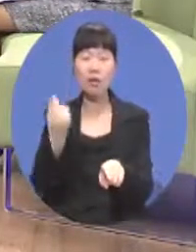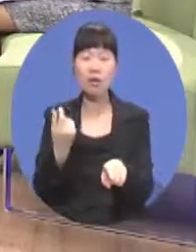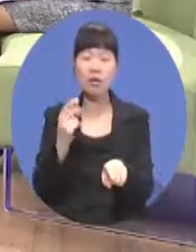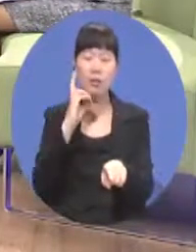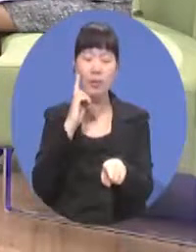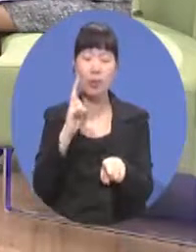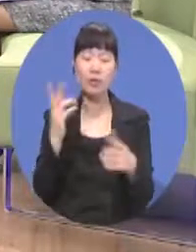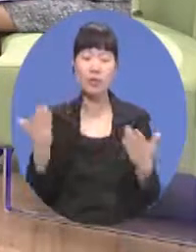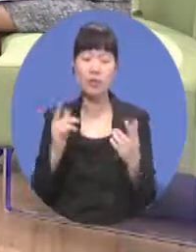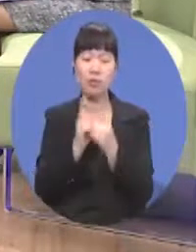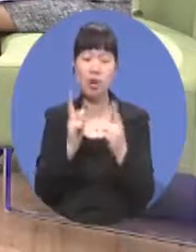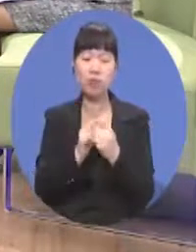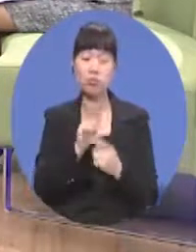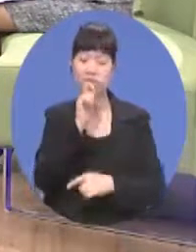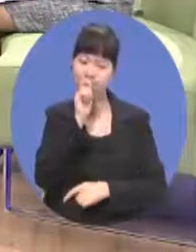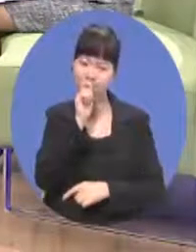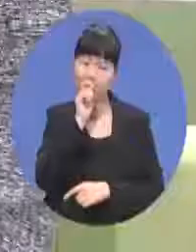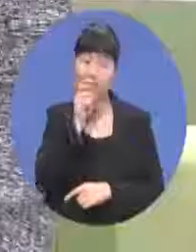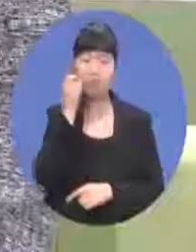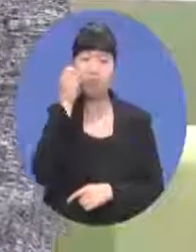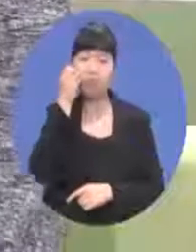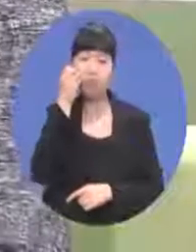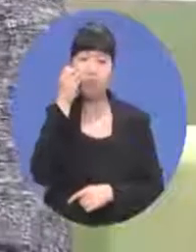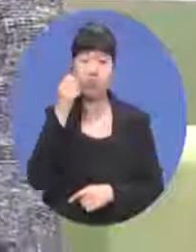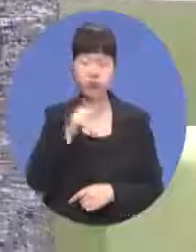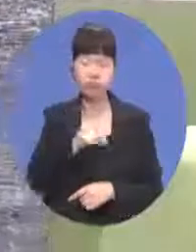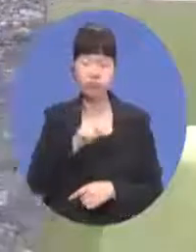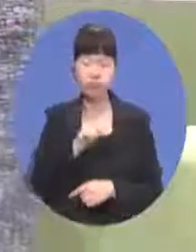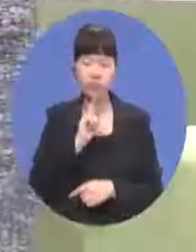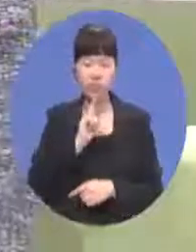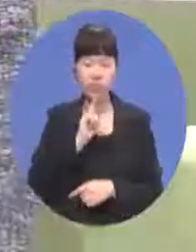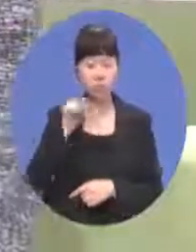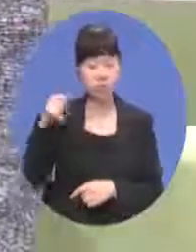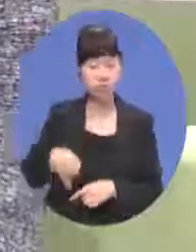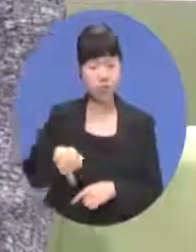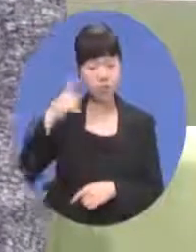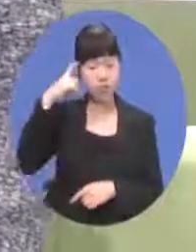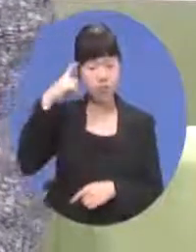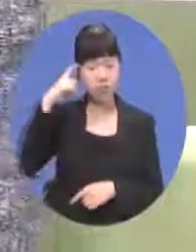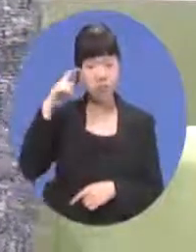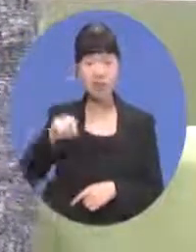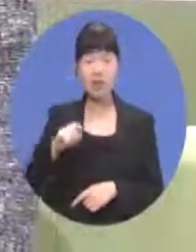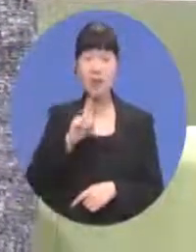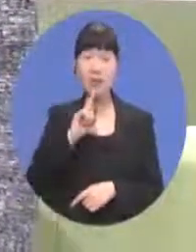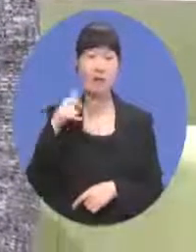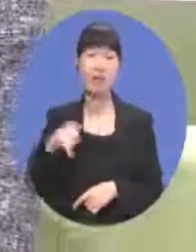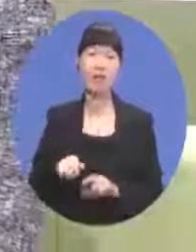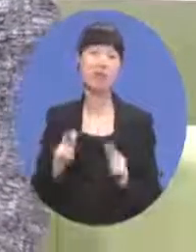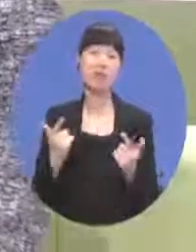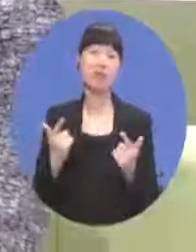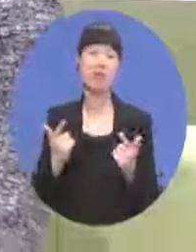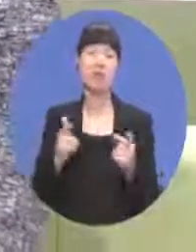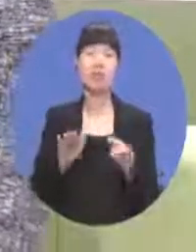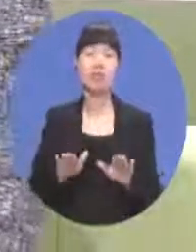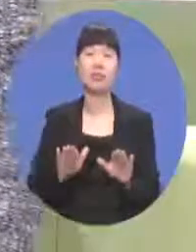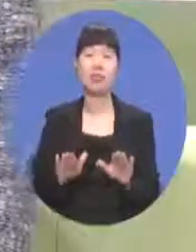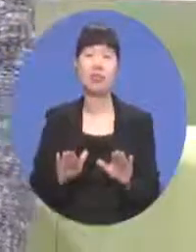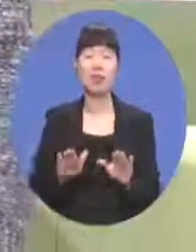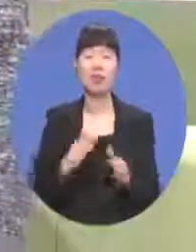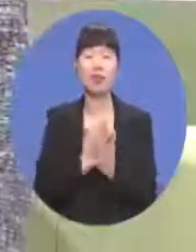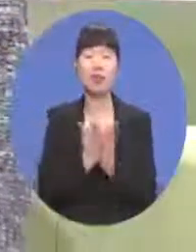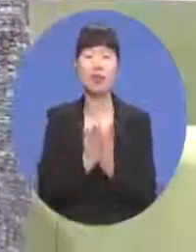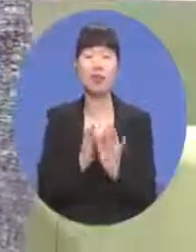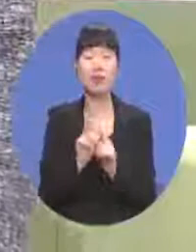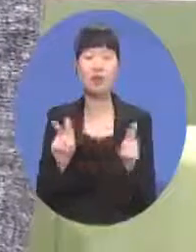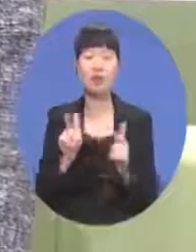모진 일을 겪고 얘기를 못해요? 네. 이렇게 말을 못하는 거 아니에요? 근데 그런 애들이 말을 못하는 아이들은 아니에요. 그러니까 유형들이